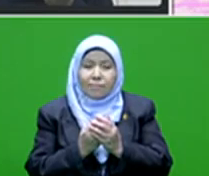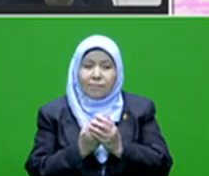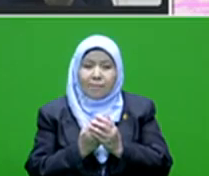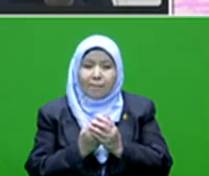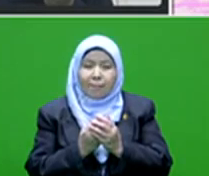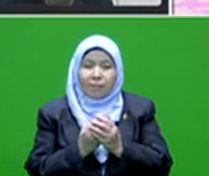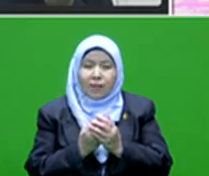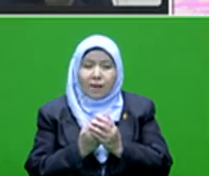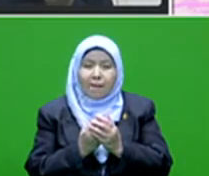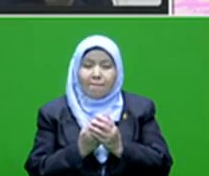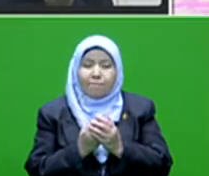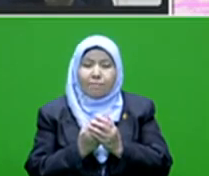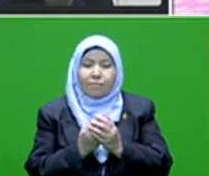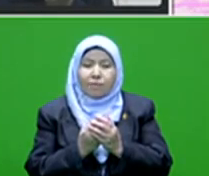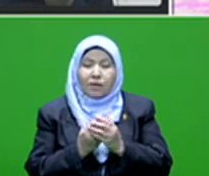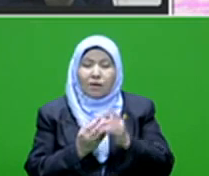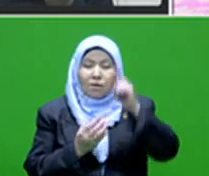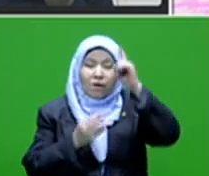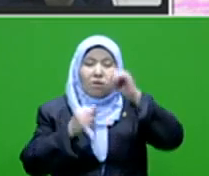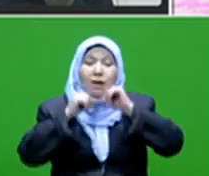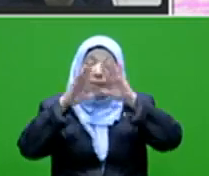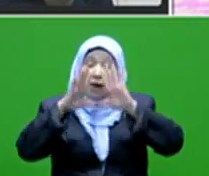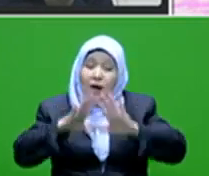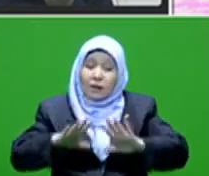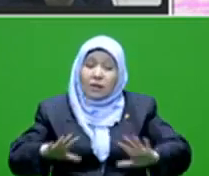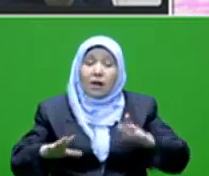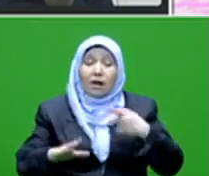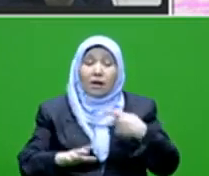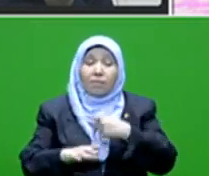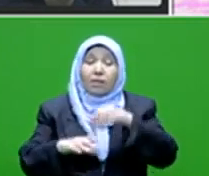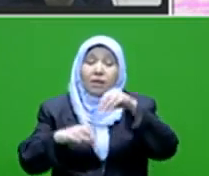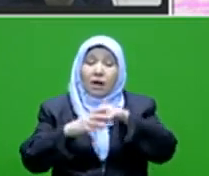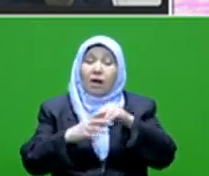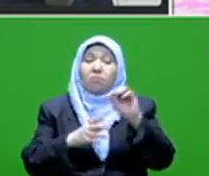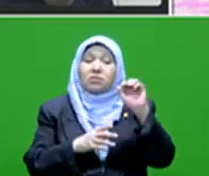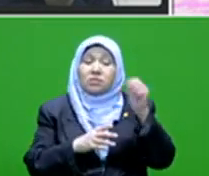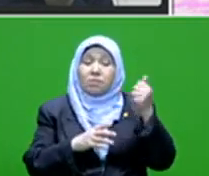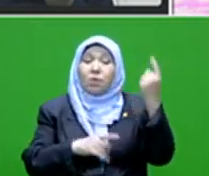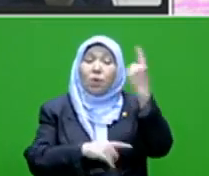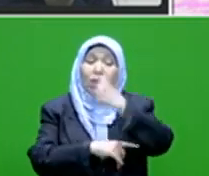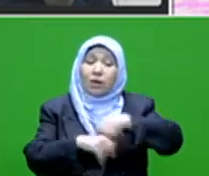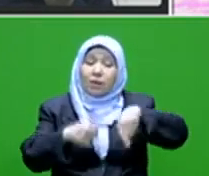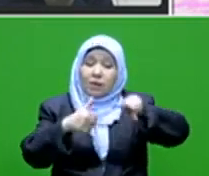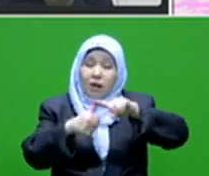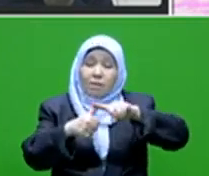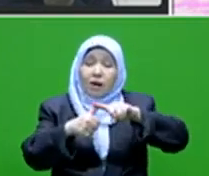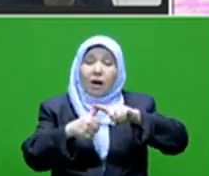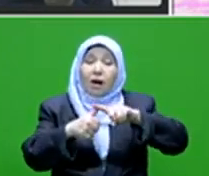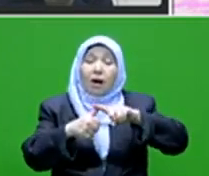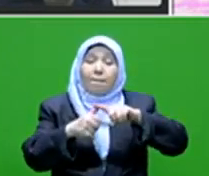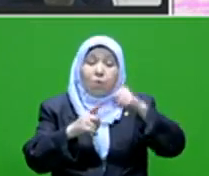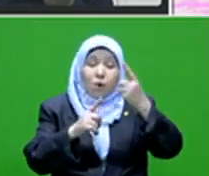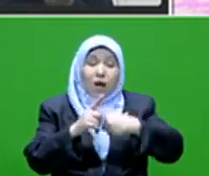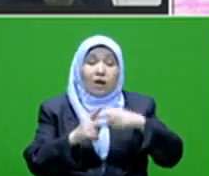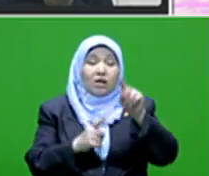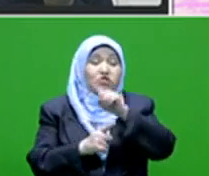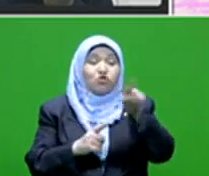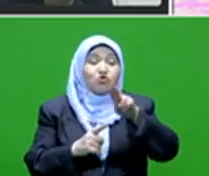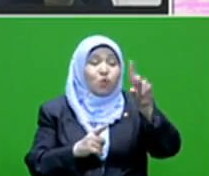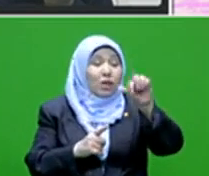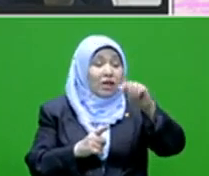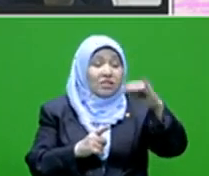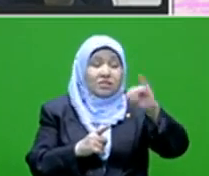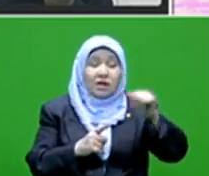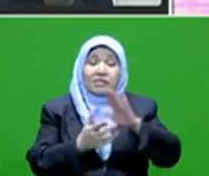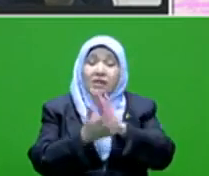'alaihim. Ya Allah, berkatilah kami di dalam 10 hari pertama bulan Zulhijjah dan jadikanlah kami di